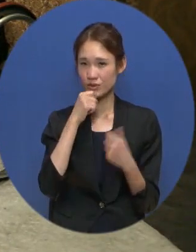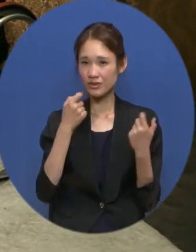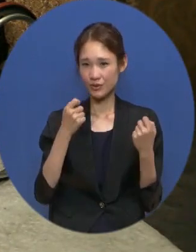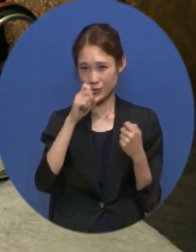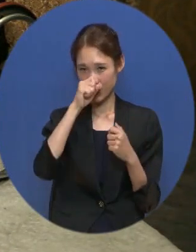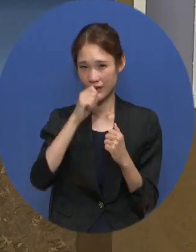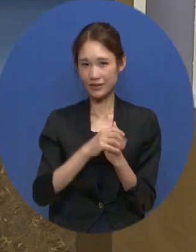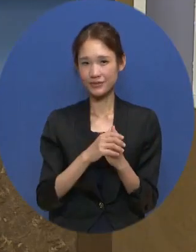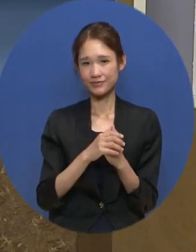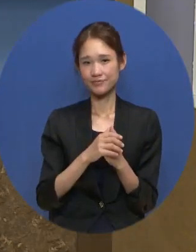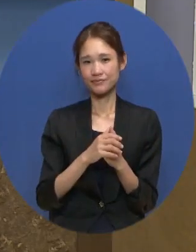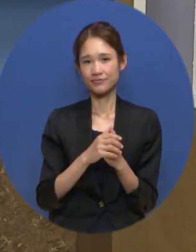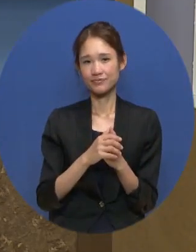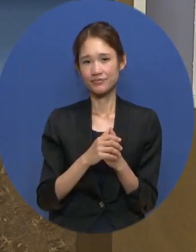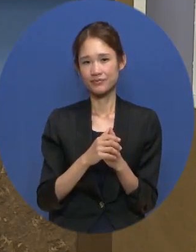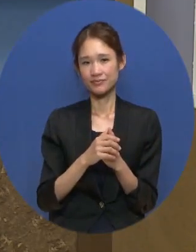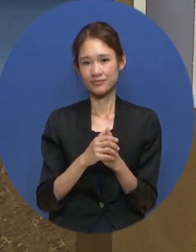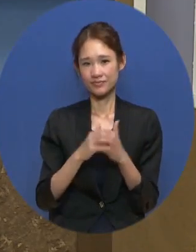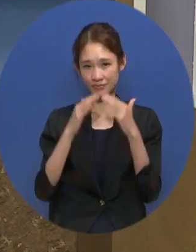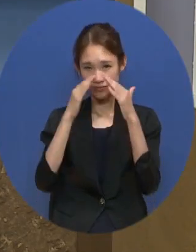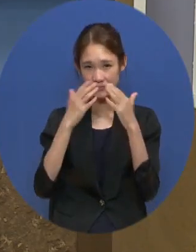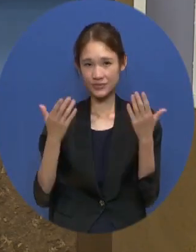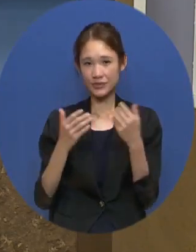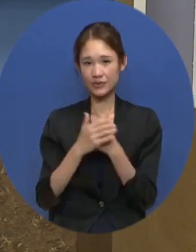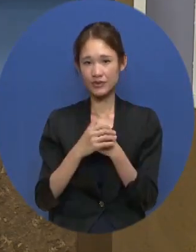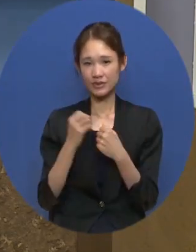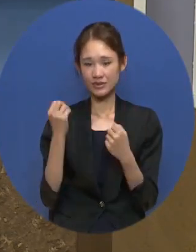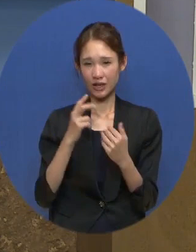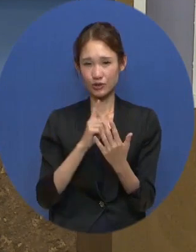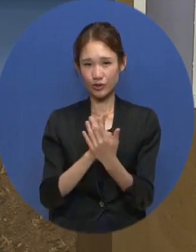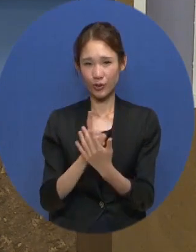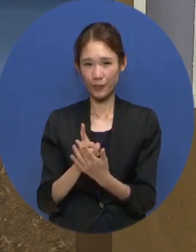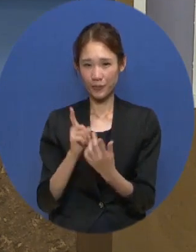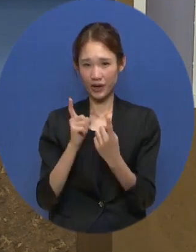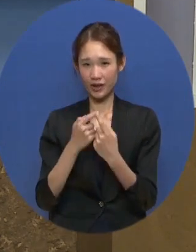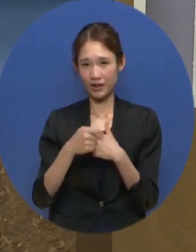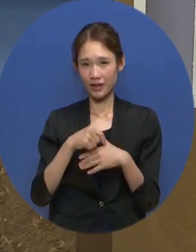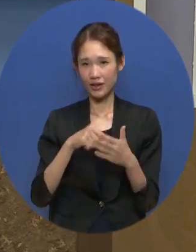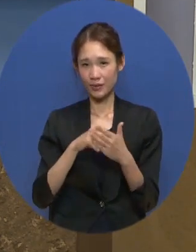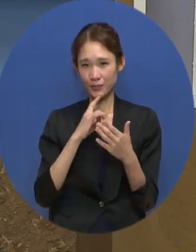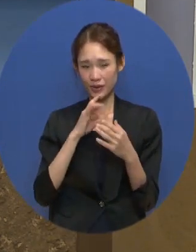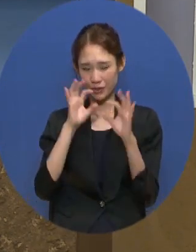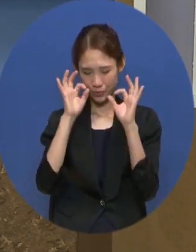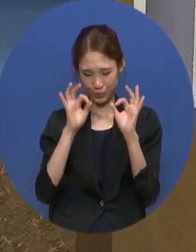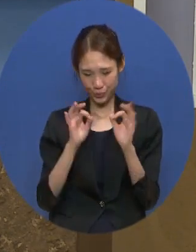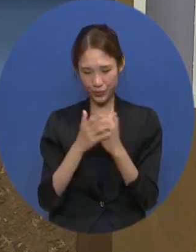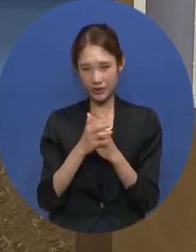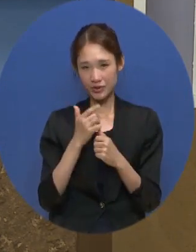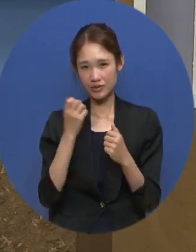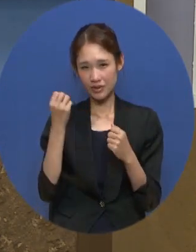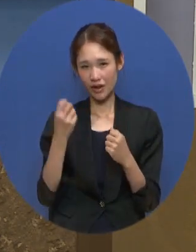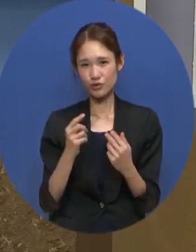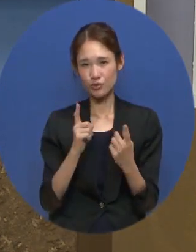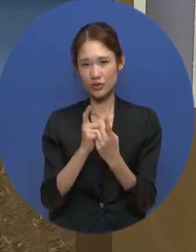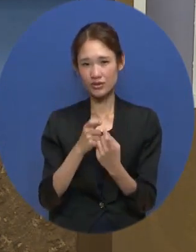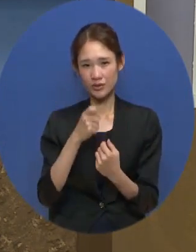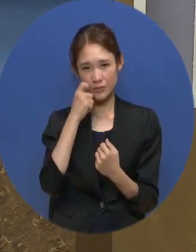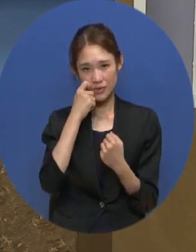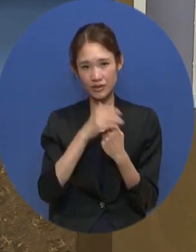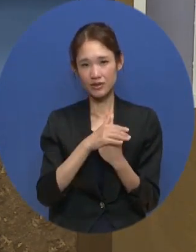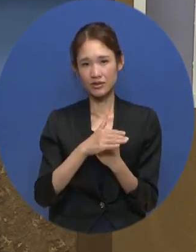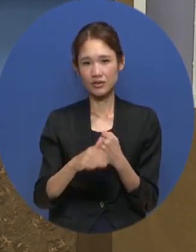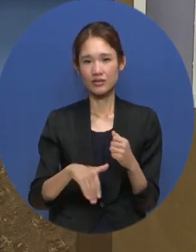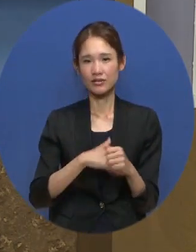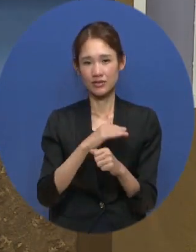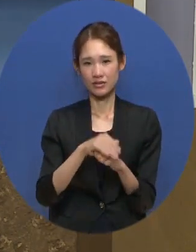같습니다. 그렇다면 이제 재택근무기 때문에 이렇게 자주 마음으로는 많이 보고 싶지만 네. 또 자주 볼 수가 없는